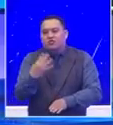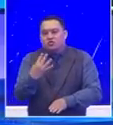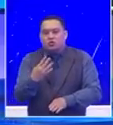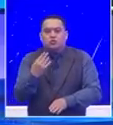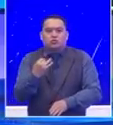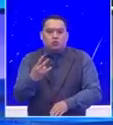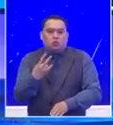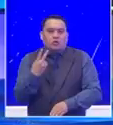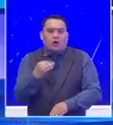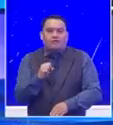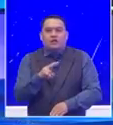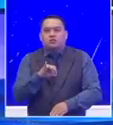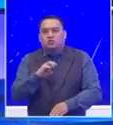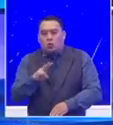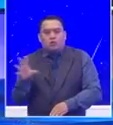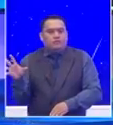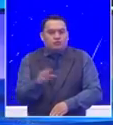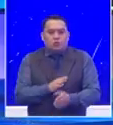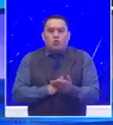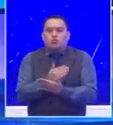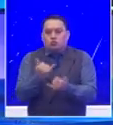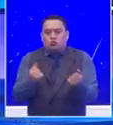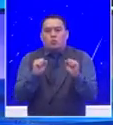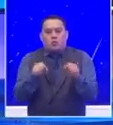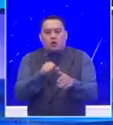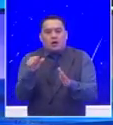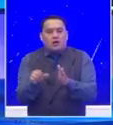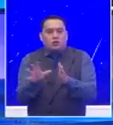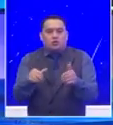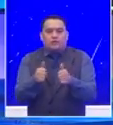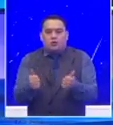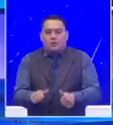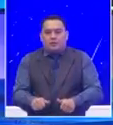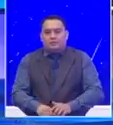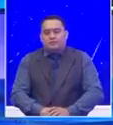2 автоЦОНов. Однако получить услуги можно, но в электронном виде.